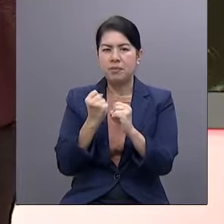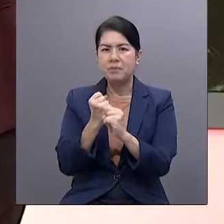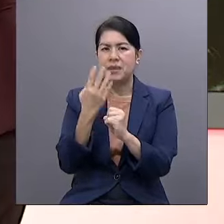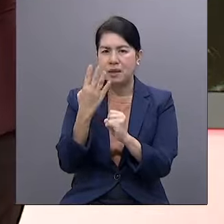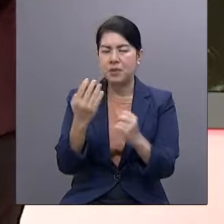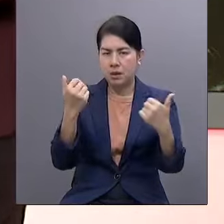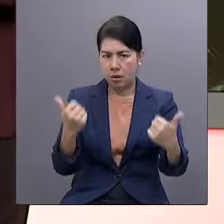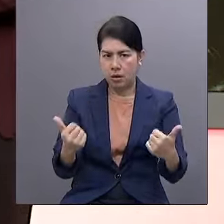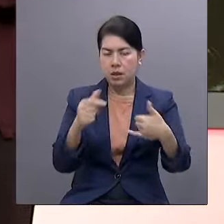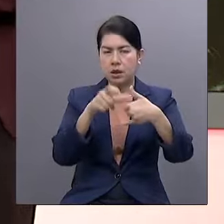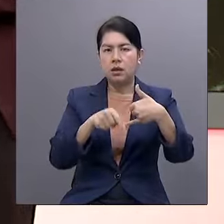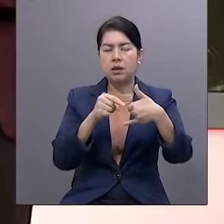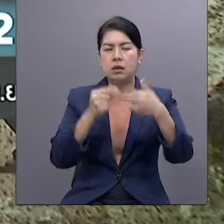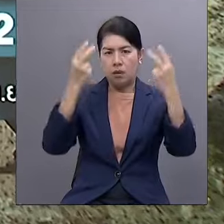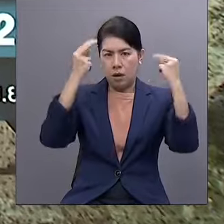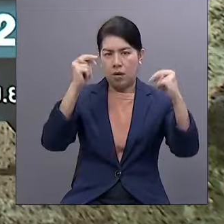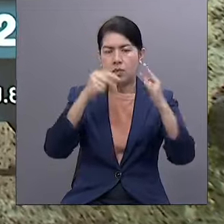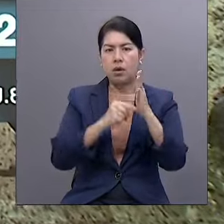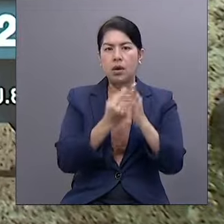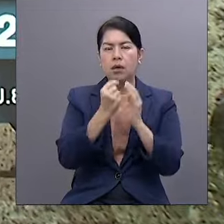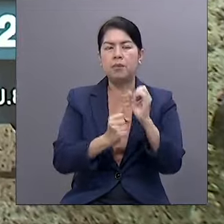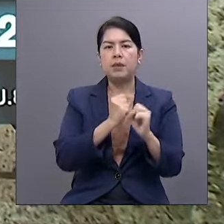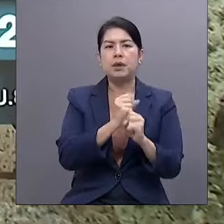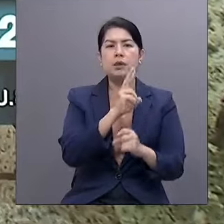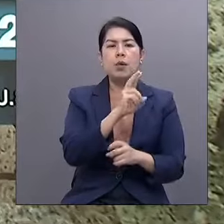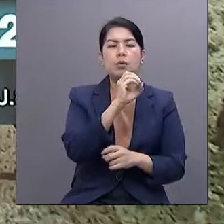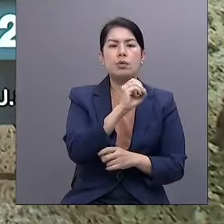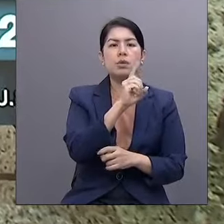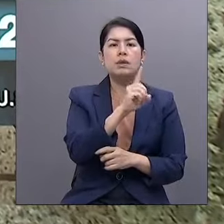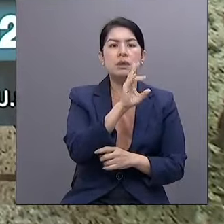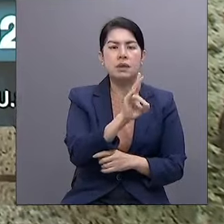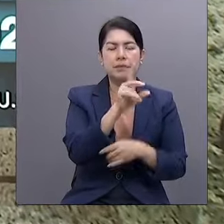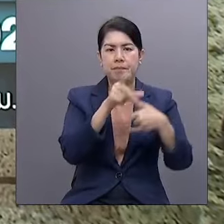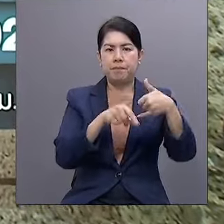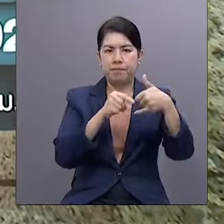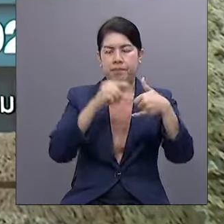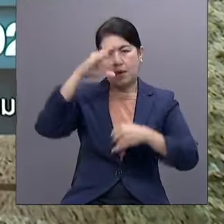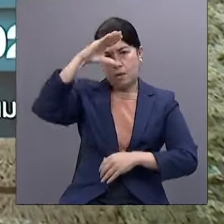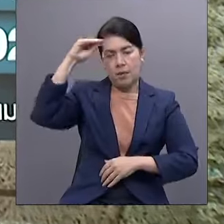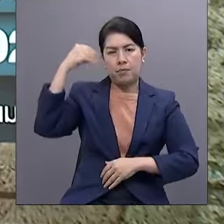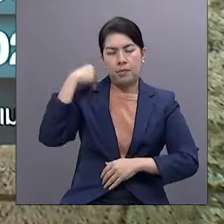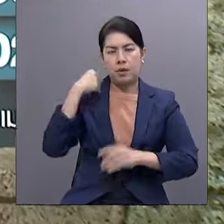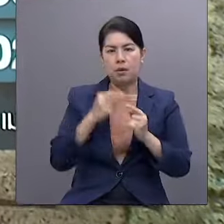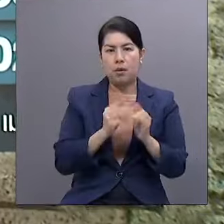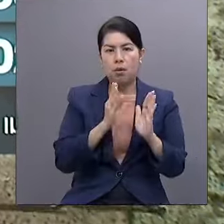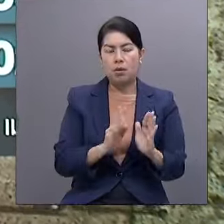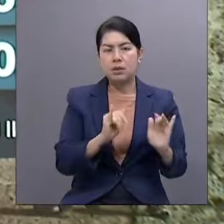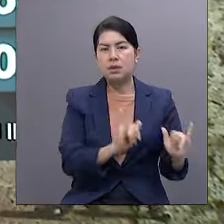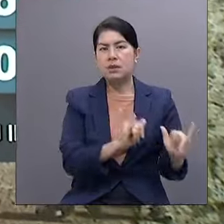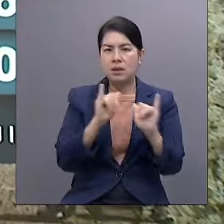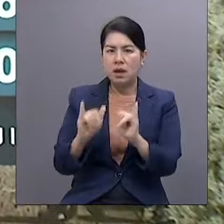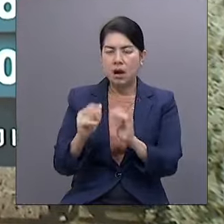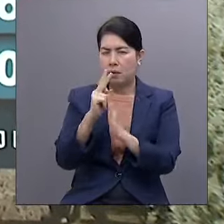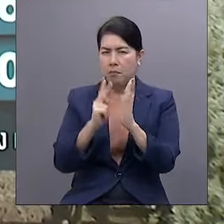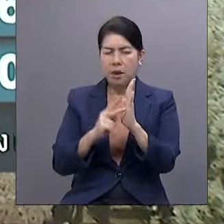จะเห็นว่าจากปี2017ซึ่งเป็นปีแรกที่ทรัมป์เนี่ยนั่งเก้าอี้ผู้นำสหรัฐมีผู้อพยพเข้าเมืองผิดกฎหมายมาก